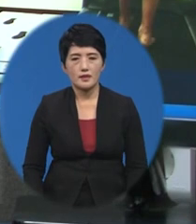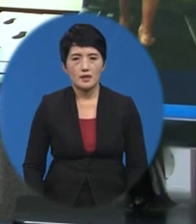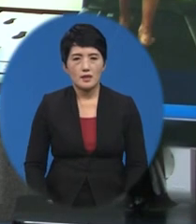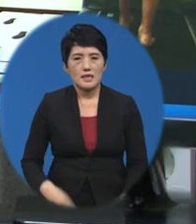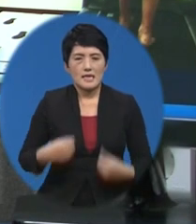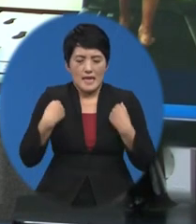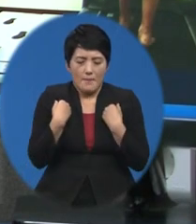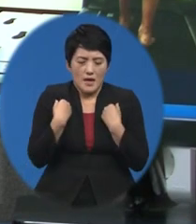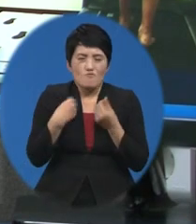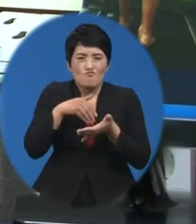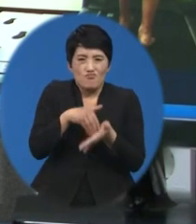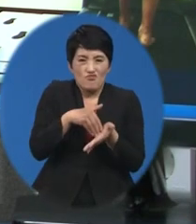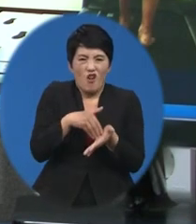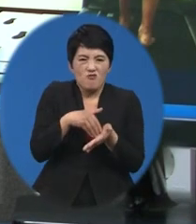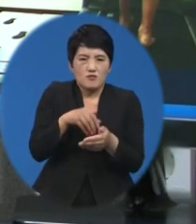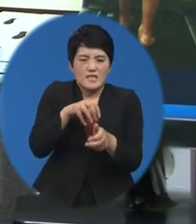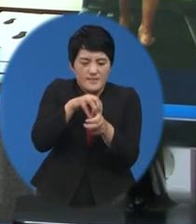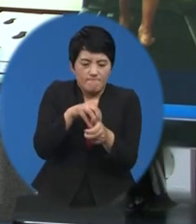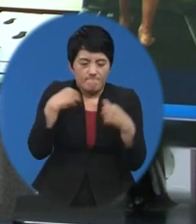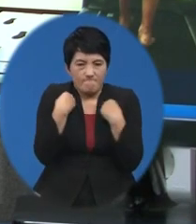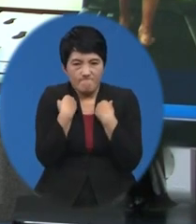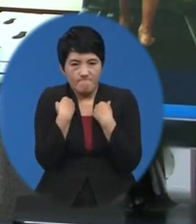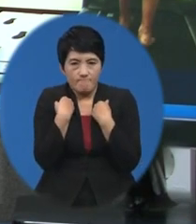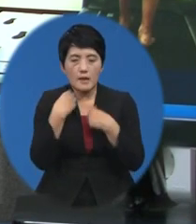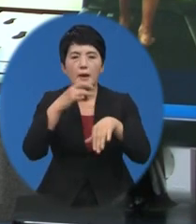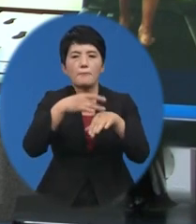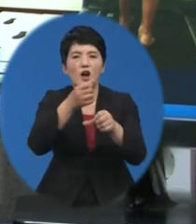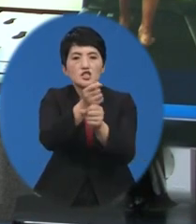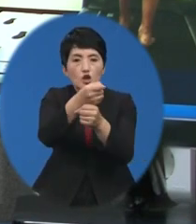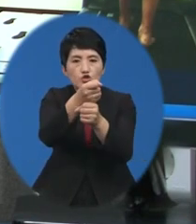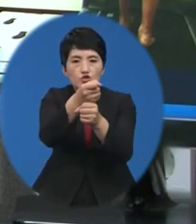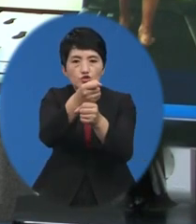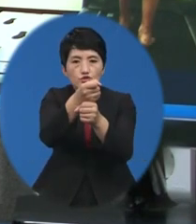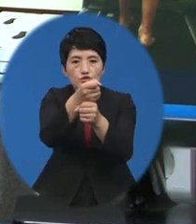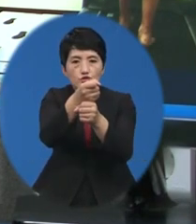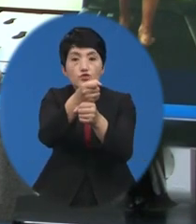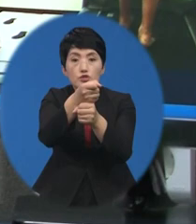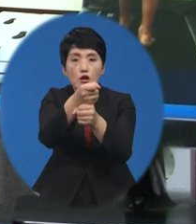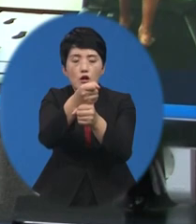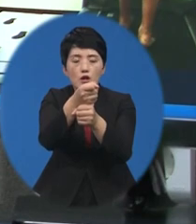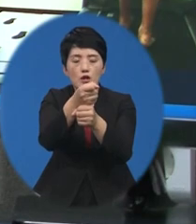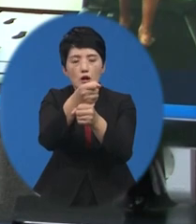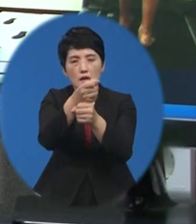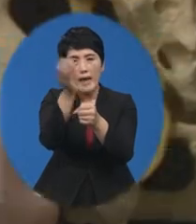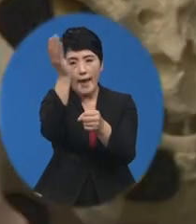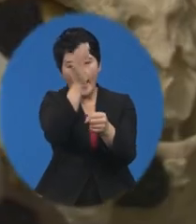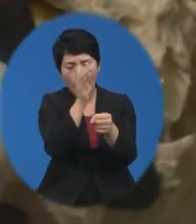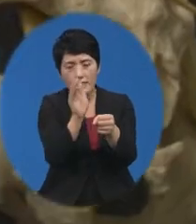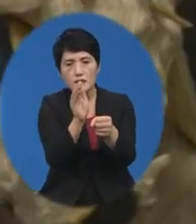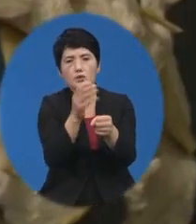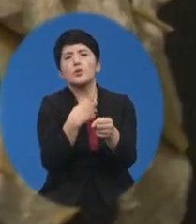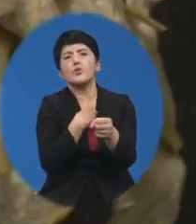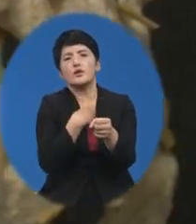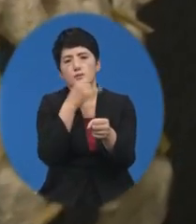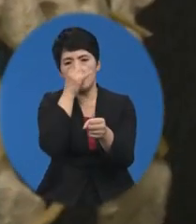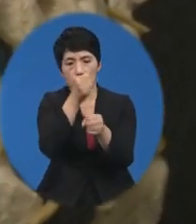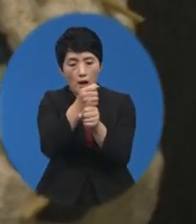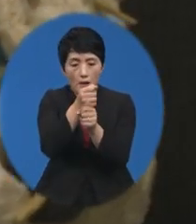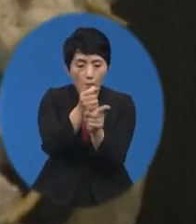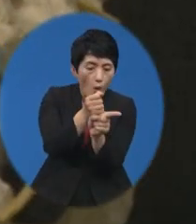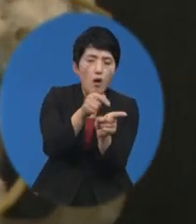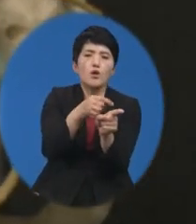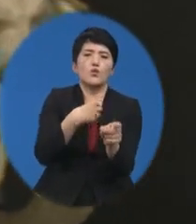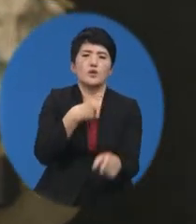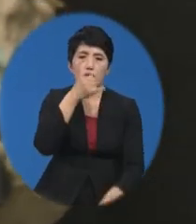되면 척추와 척추 관절, 특히 디스크에 압박이 많이 가해지게 됩니다. 뼈가 균형